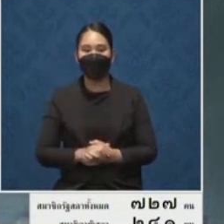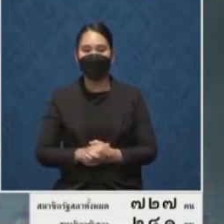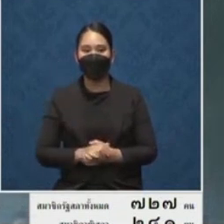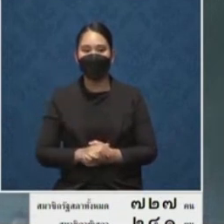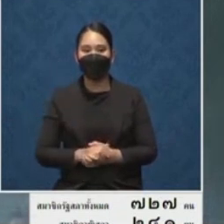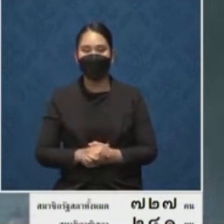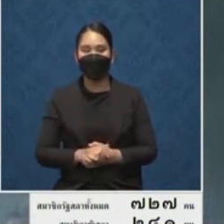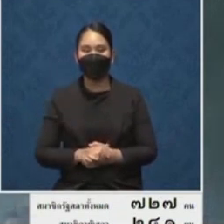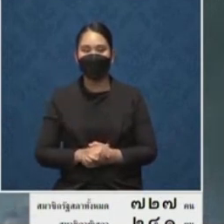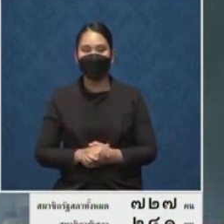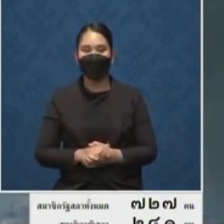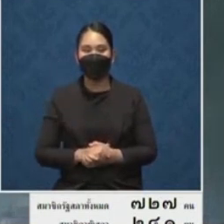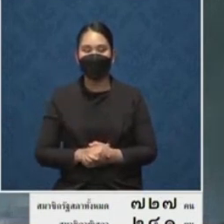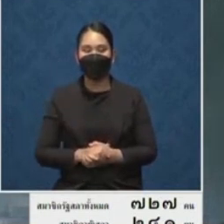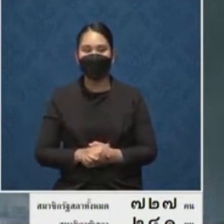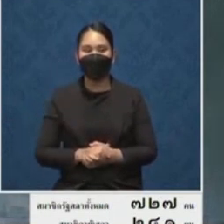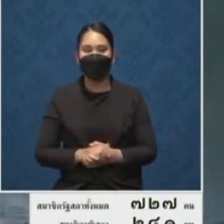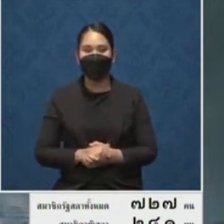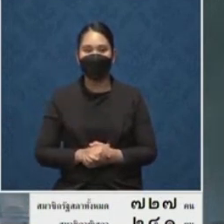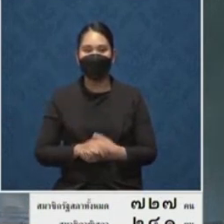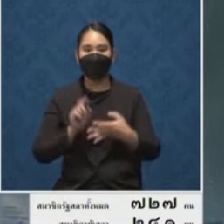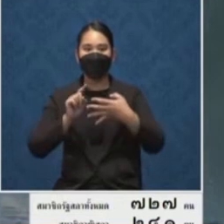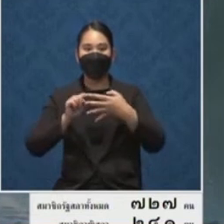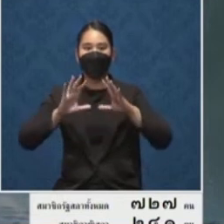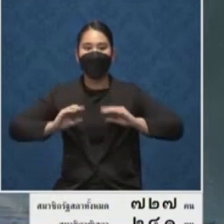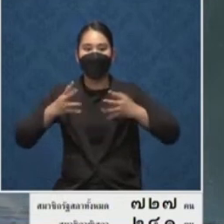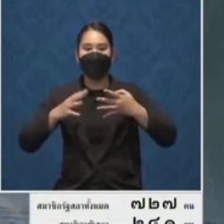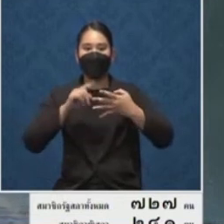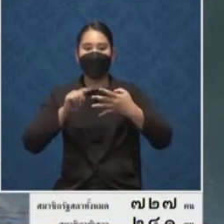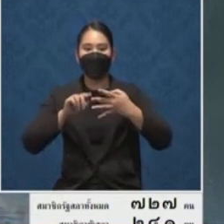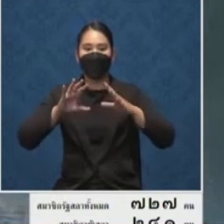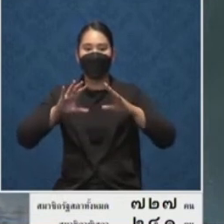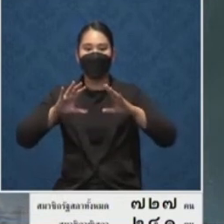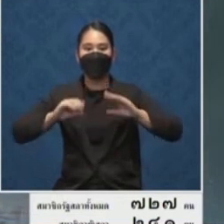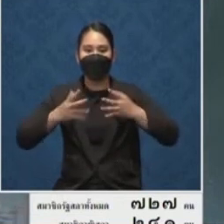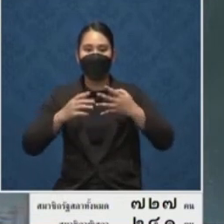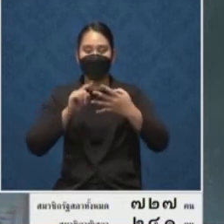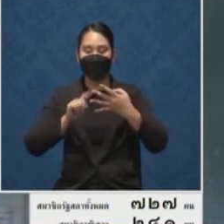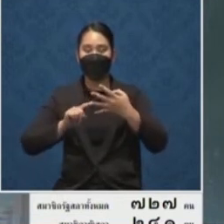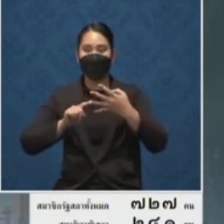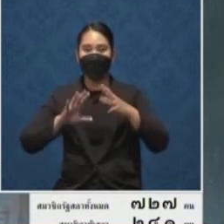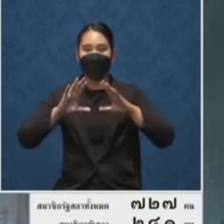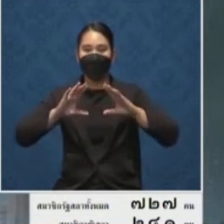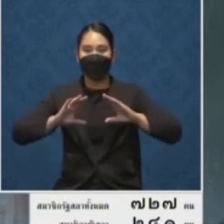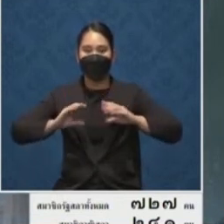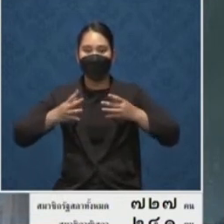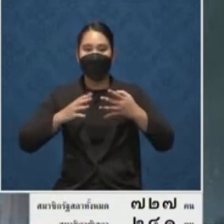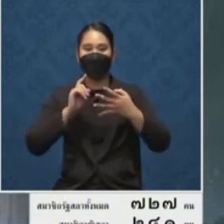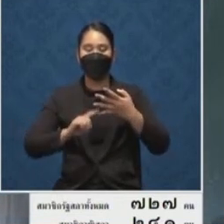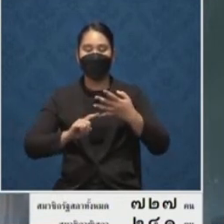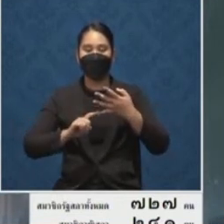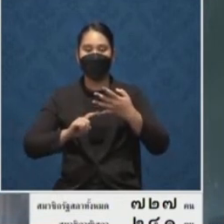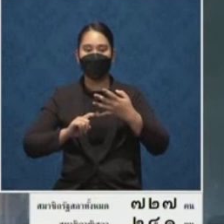การ 703นายกลองตรีนายกองตรีอาญาสิทธิ์ศรีสุวรรณ 1ไม่รับหลักการ